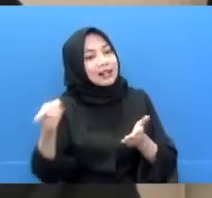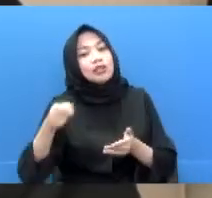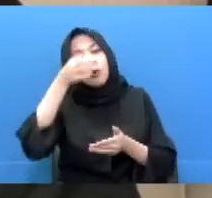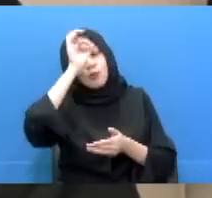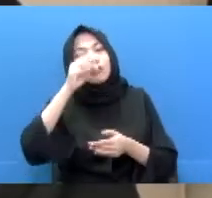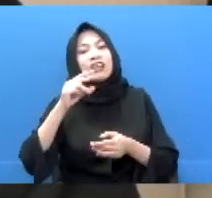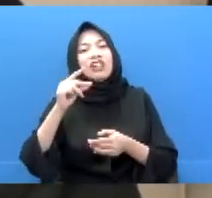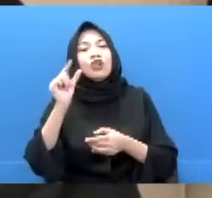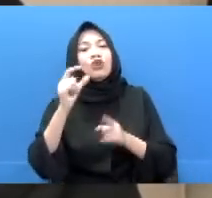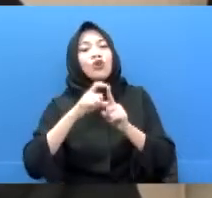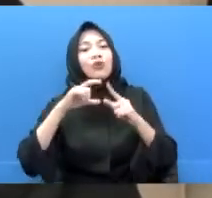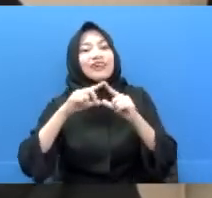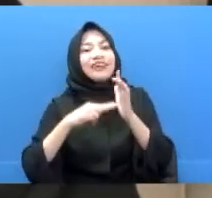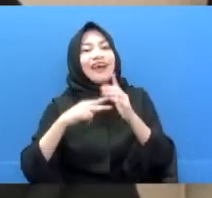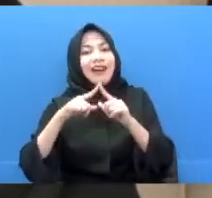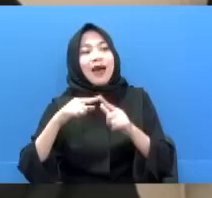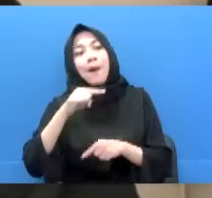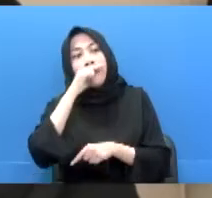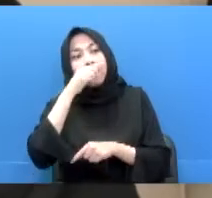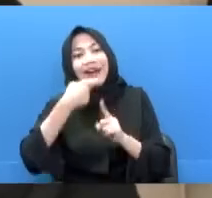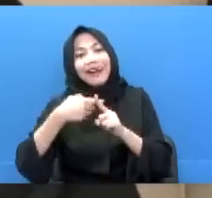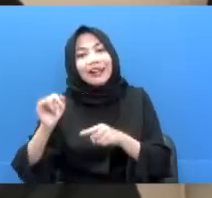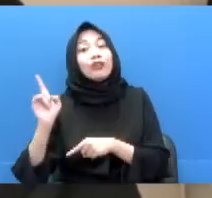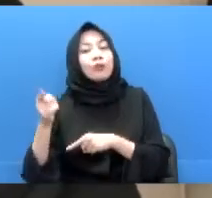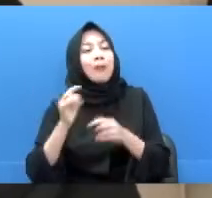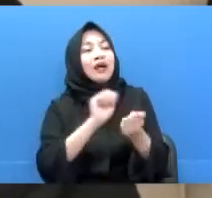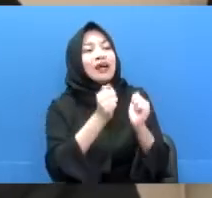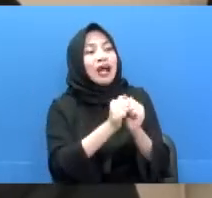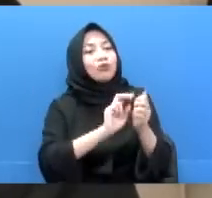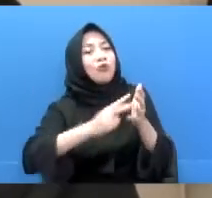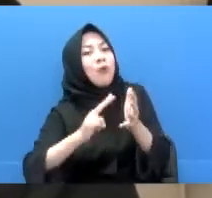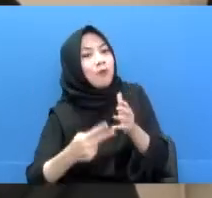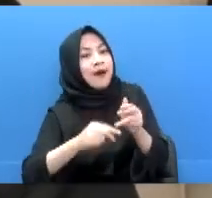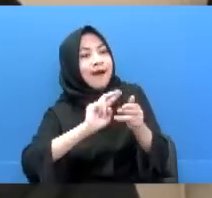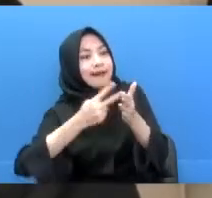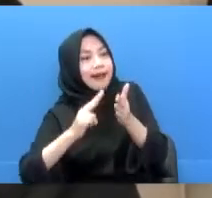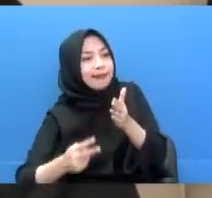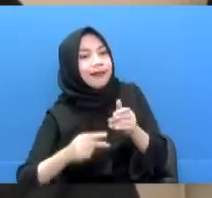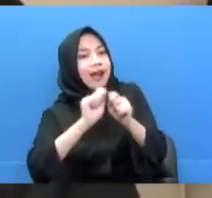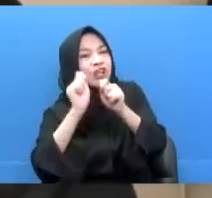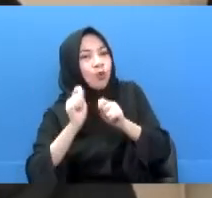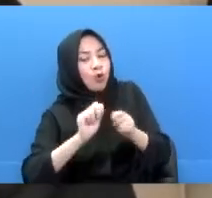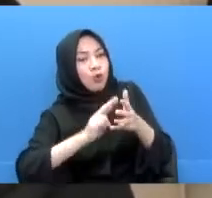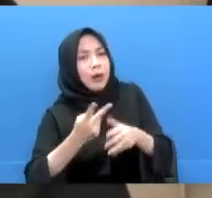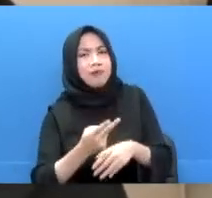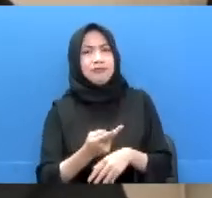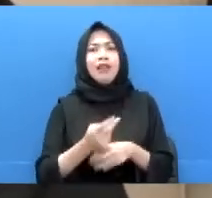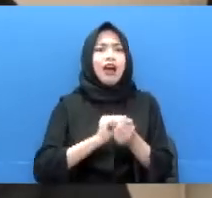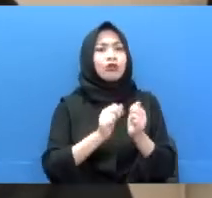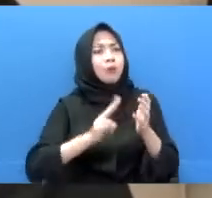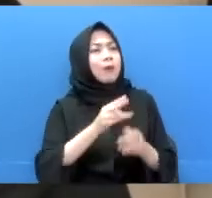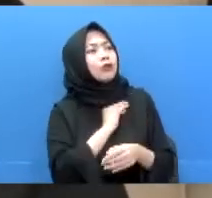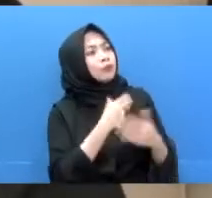ayah dari Eki terkait dengan rekayasa kasus rekayasa apa sebenarnya yang dilakukan yang anda laporkan eh